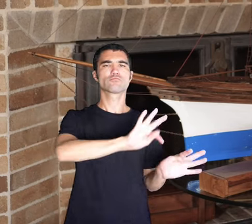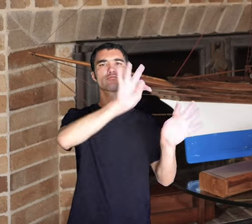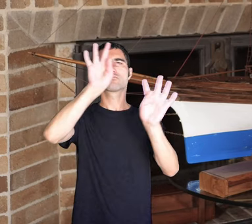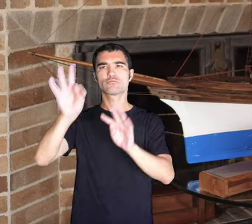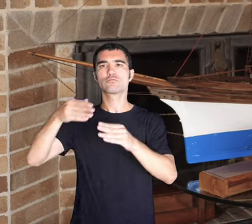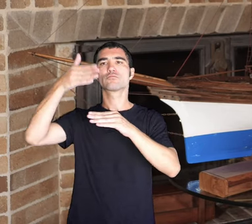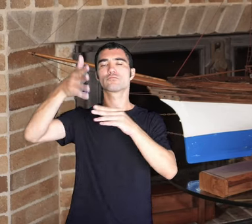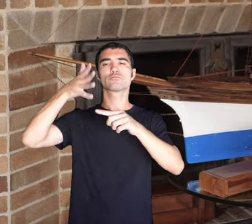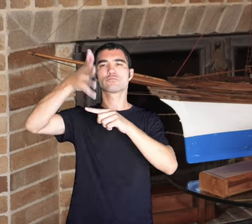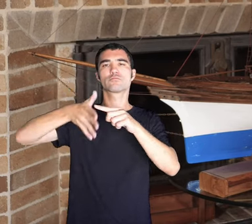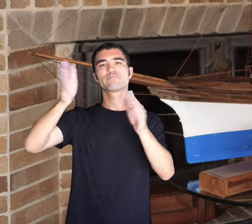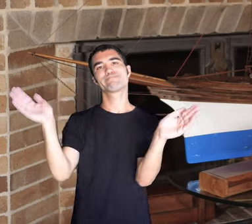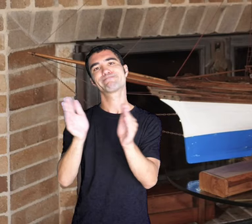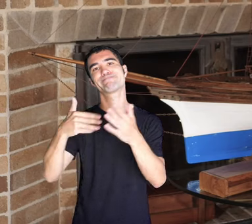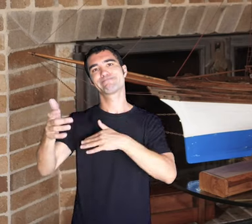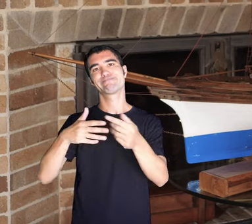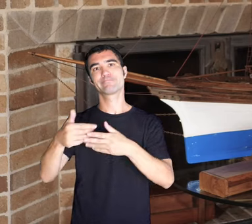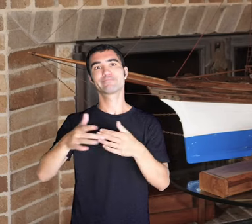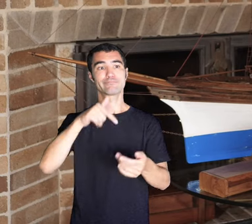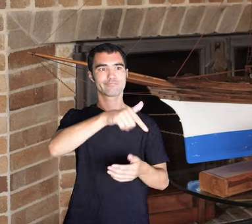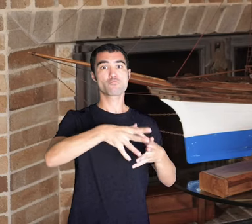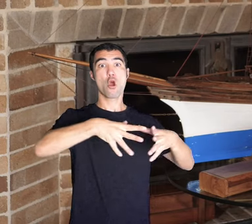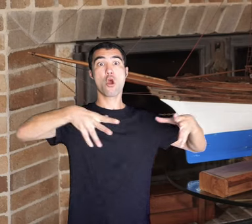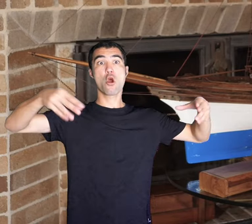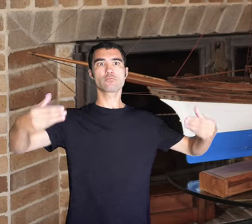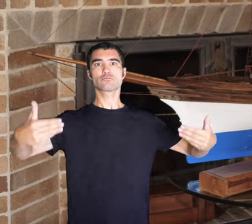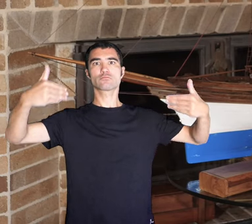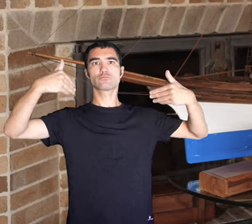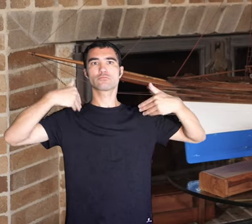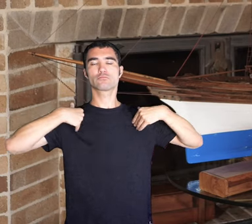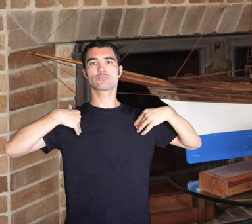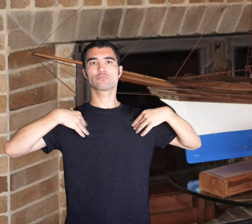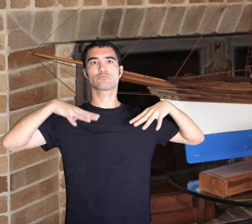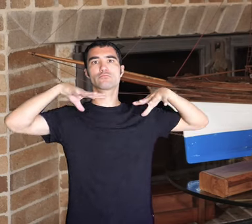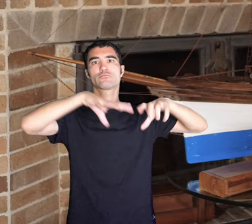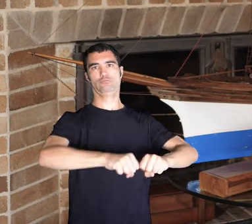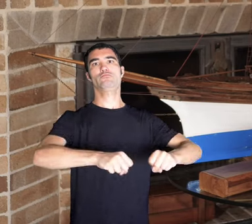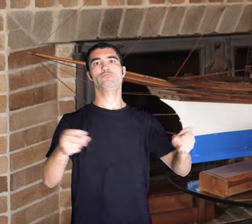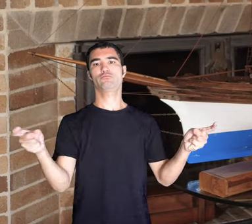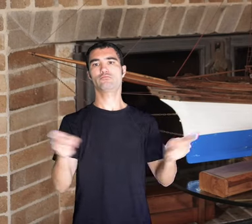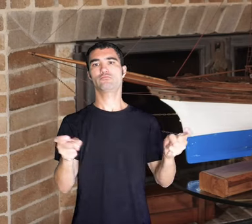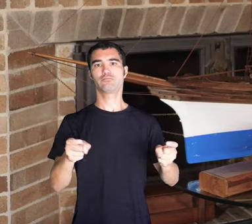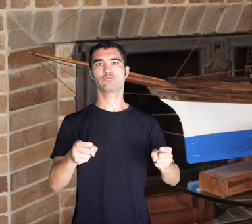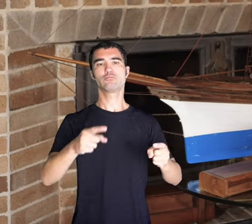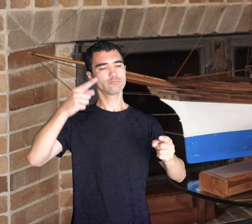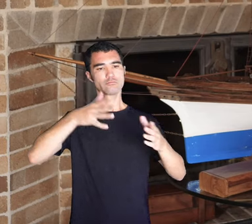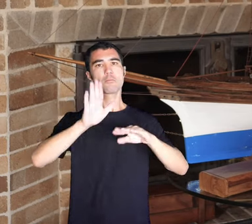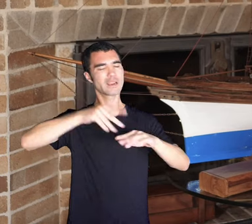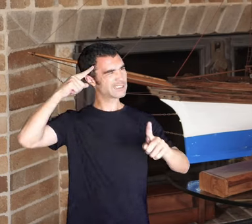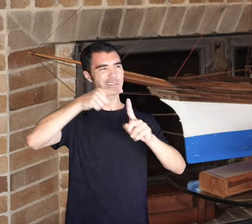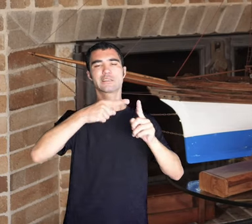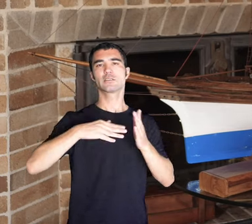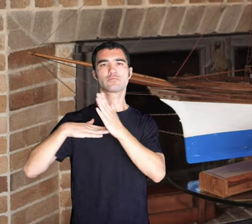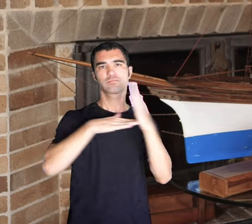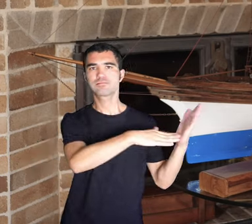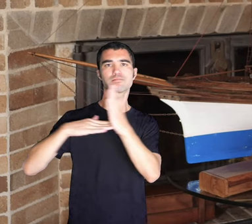ja a barcos més petits, perquè quan se va acabar l'assumpte de la taronja, diguéssim, i l'exportació,